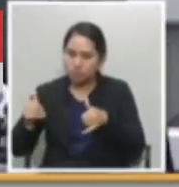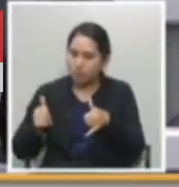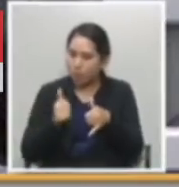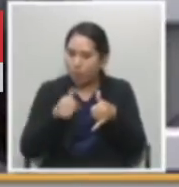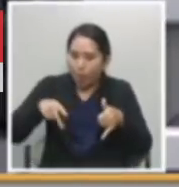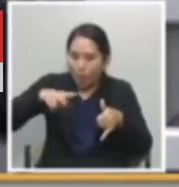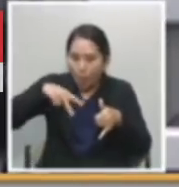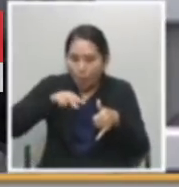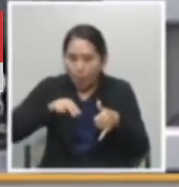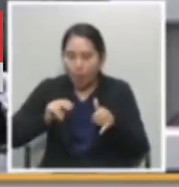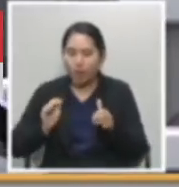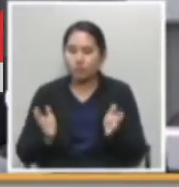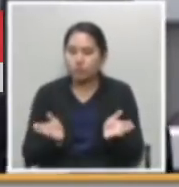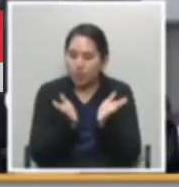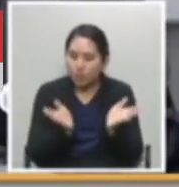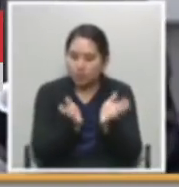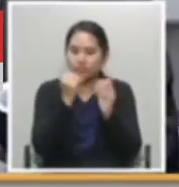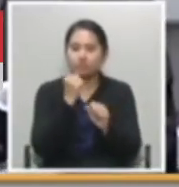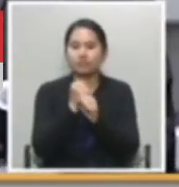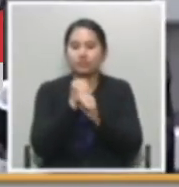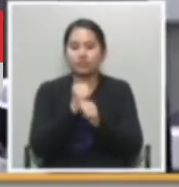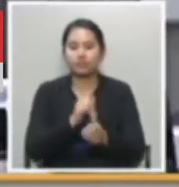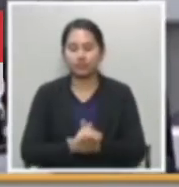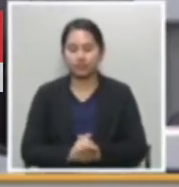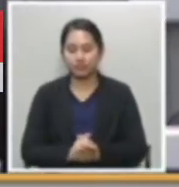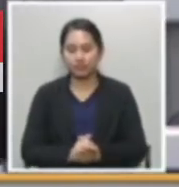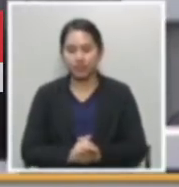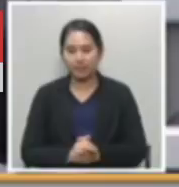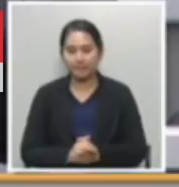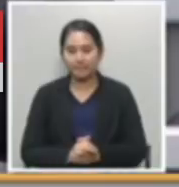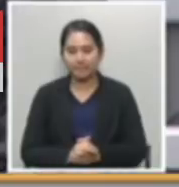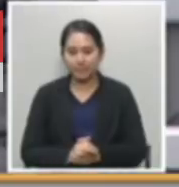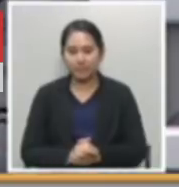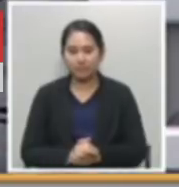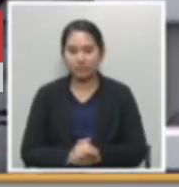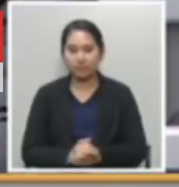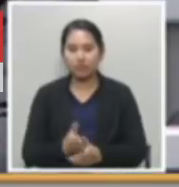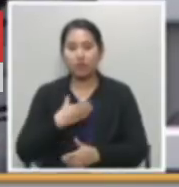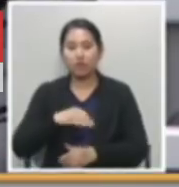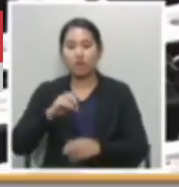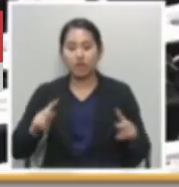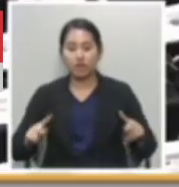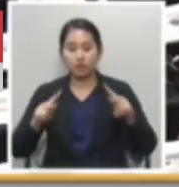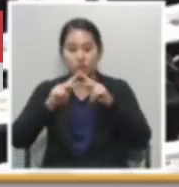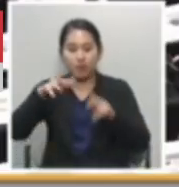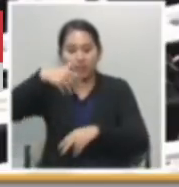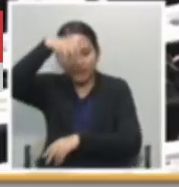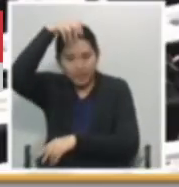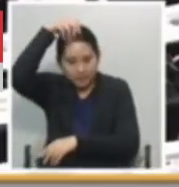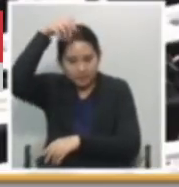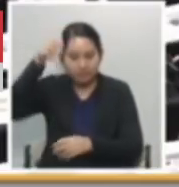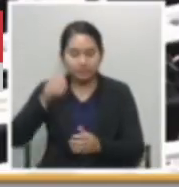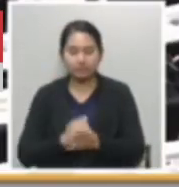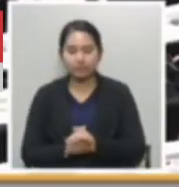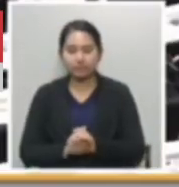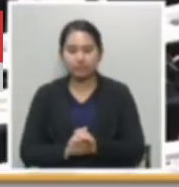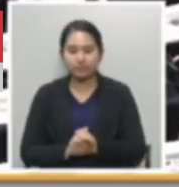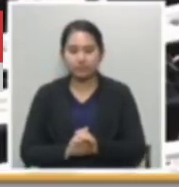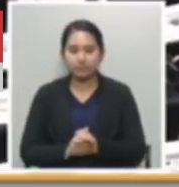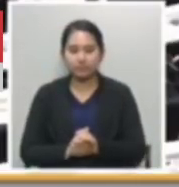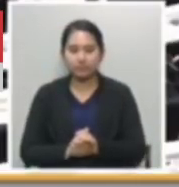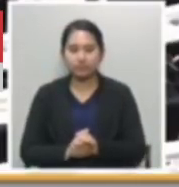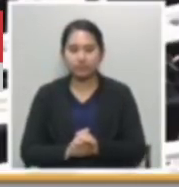องผมอยากจะส่งเสริมให้ท่านทำอย่างนี้และอีกเรื่องหนึ่งผมจะบอกให้นะกระทรวงมหาดไทยเนี่ยตัวดีเลยนะ